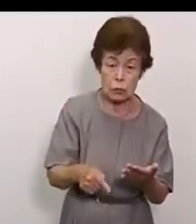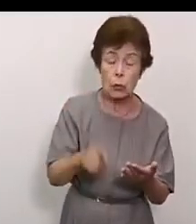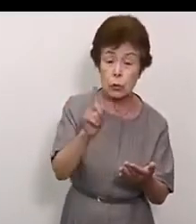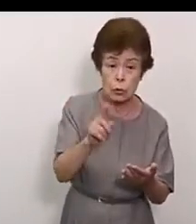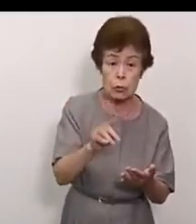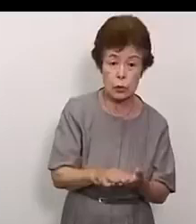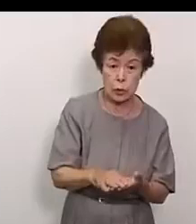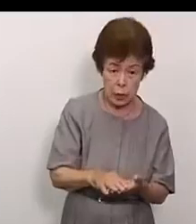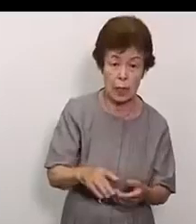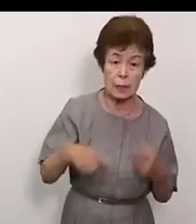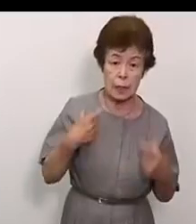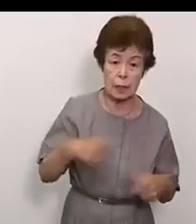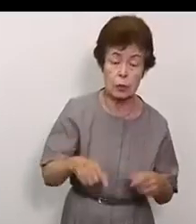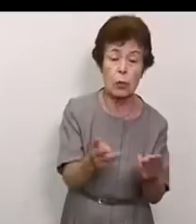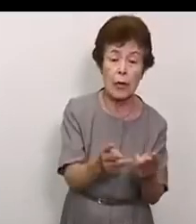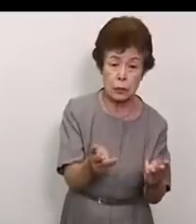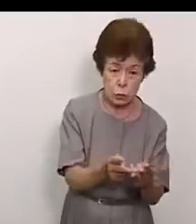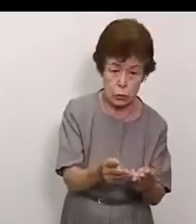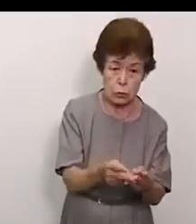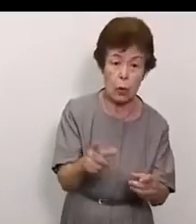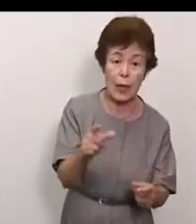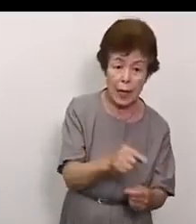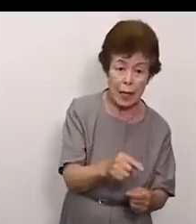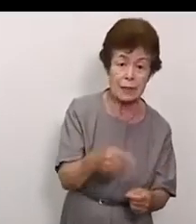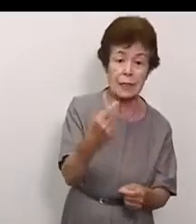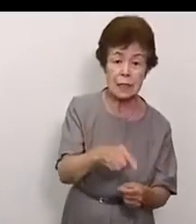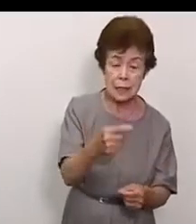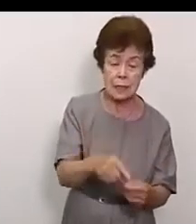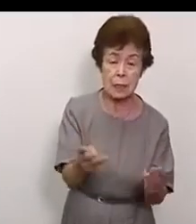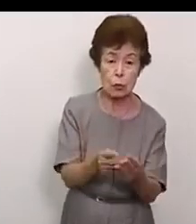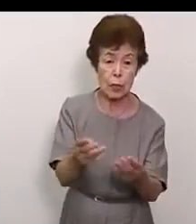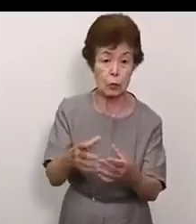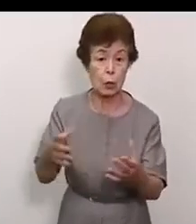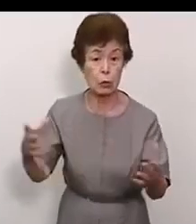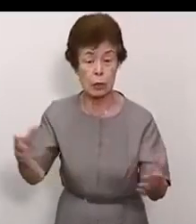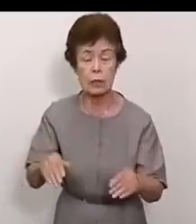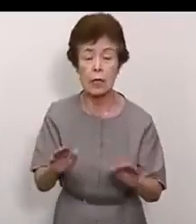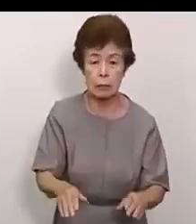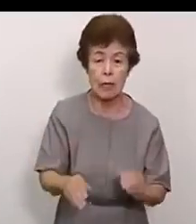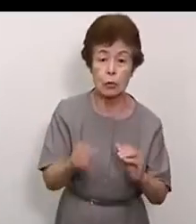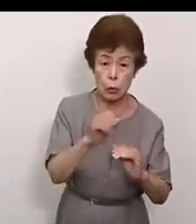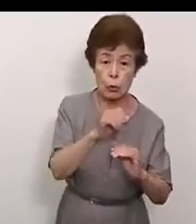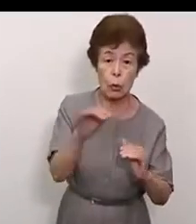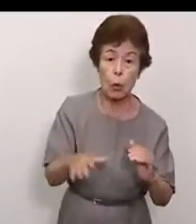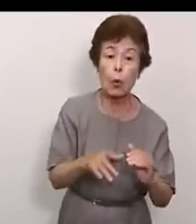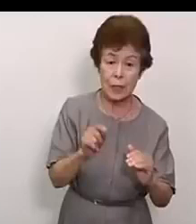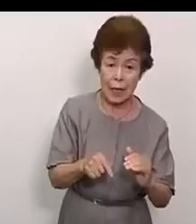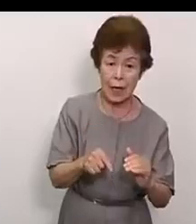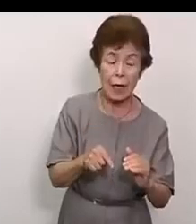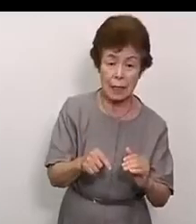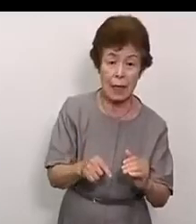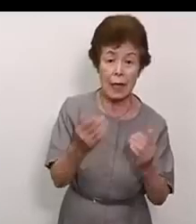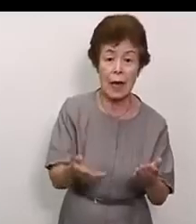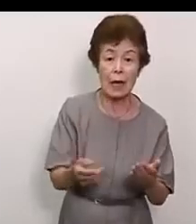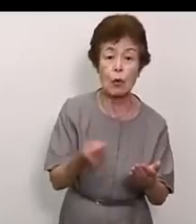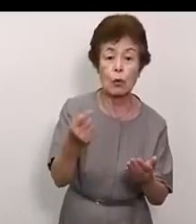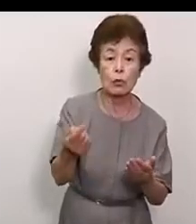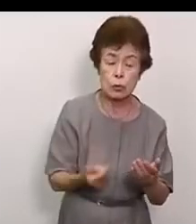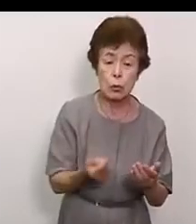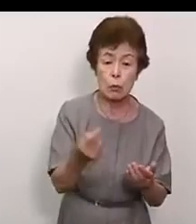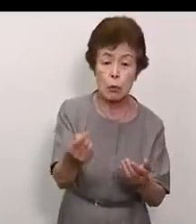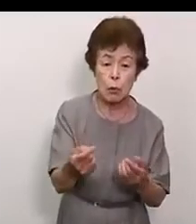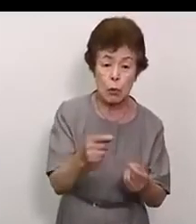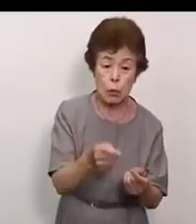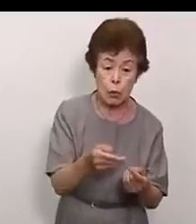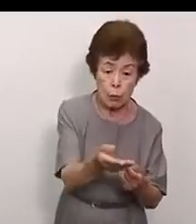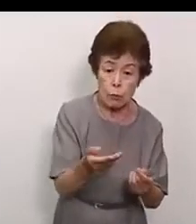級で先生の数を大幅に増やしてですね、ちょうど今コロナで分散登校でソーシャルディスタンスと